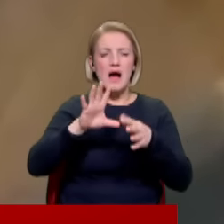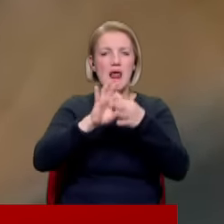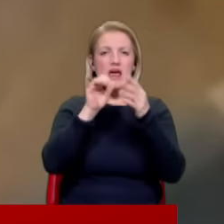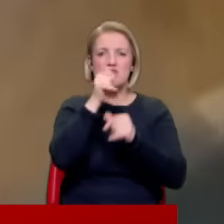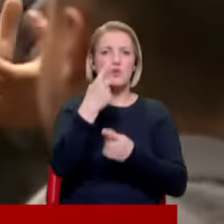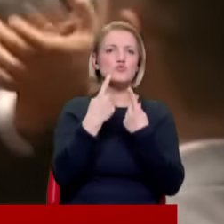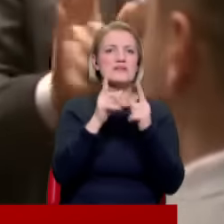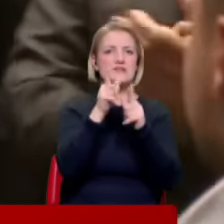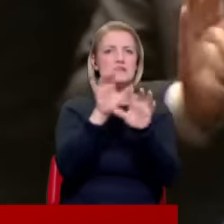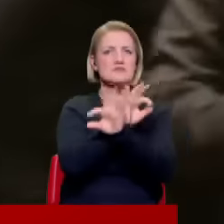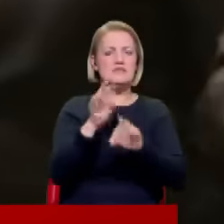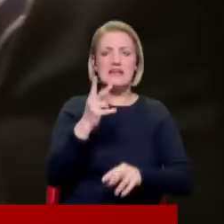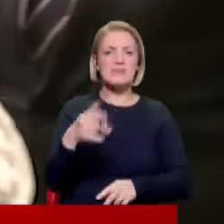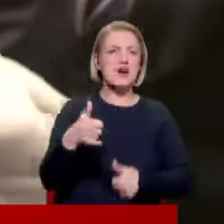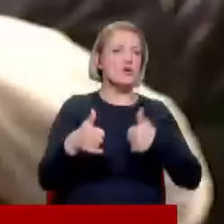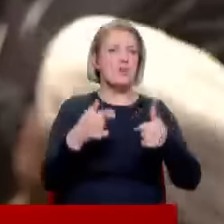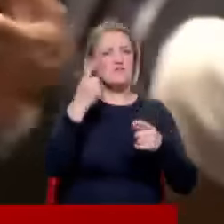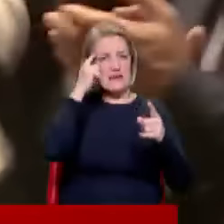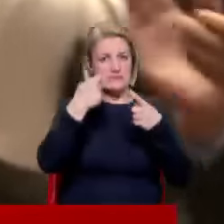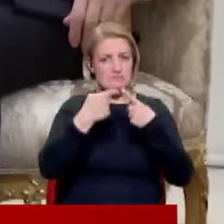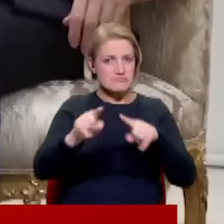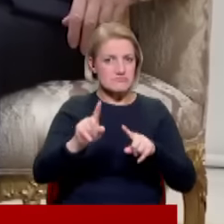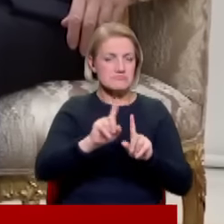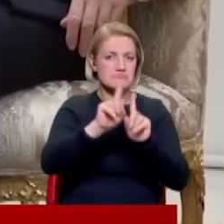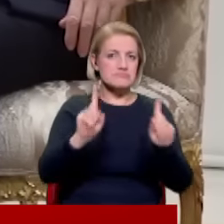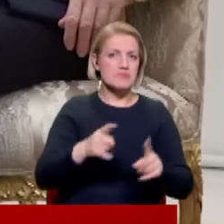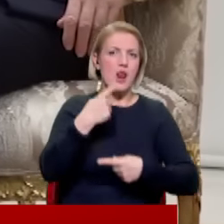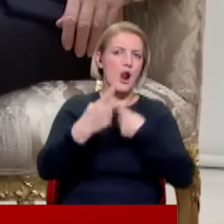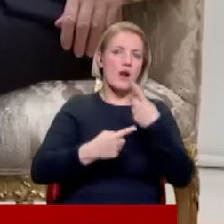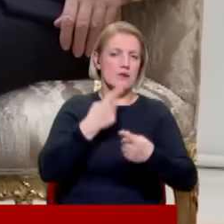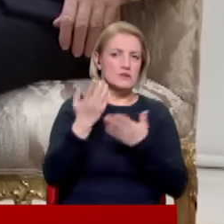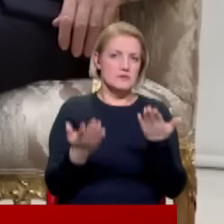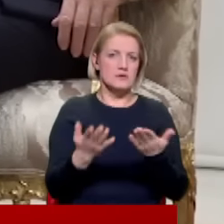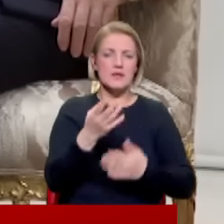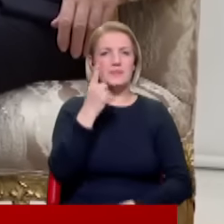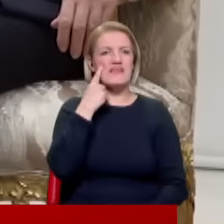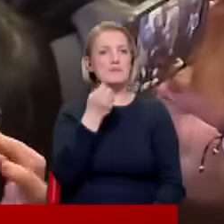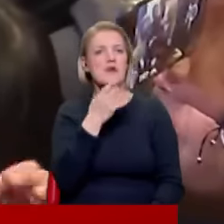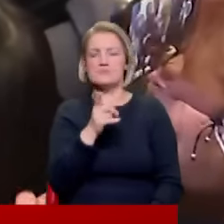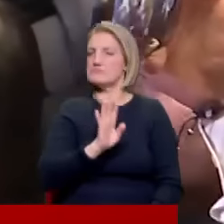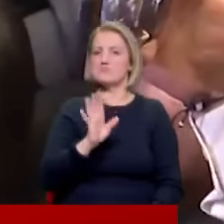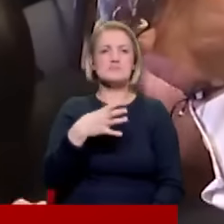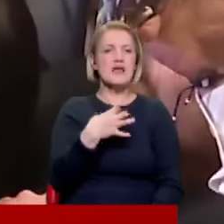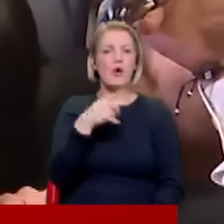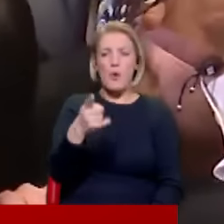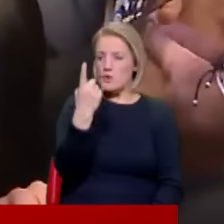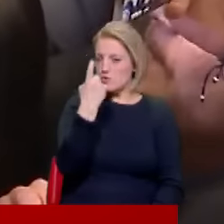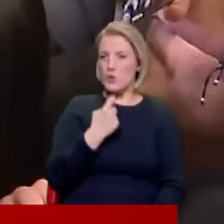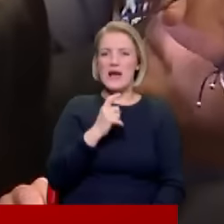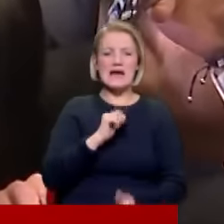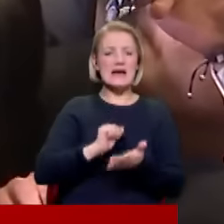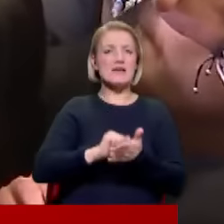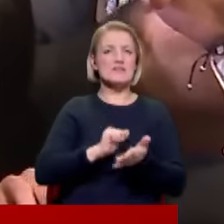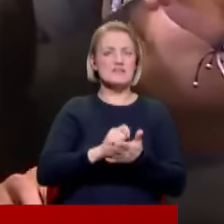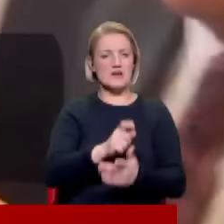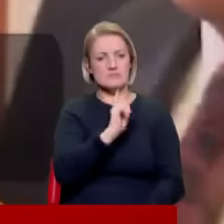konuşmadı. Sessizlik iki lider arasında görüş ayrılığı yaşanıyor iddialarını güçlendirirken Bahçeli de kendisine o soruyu soran